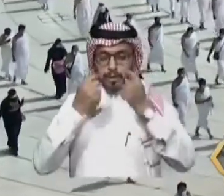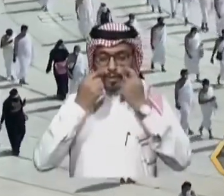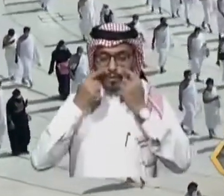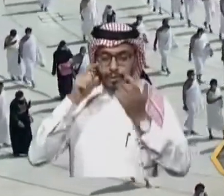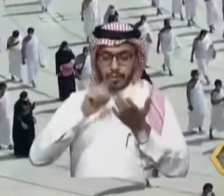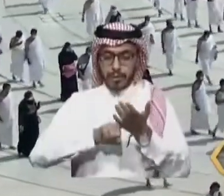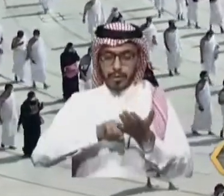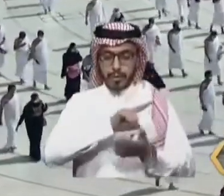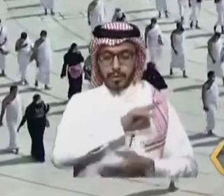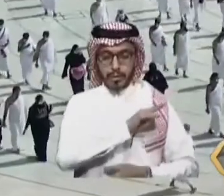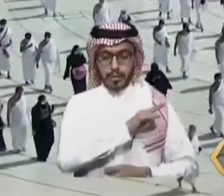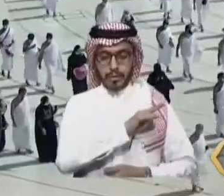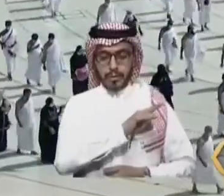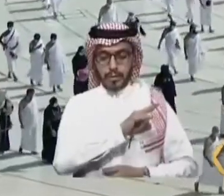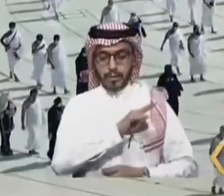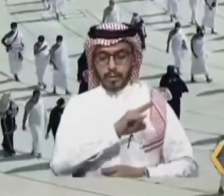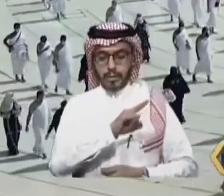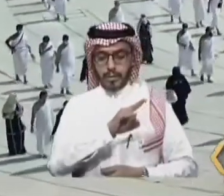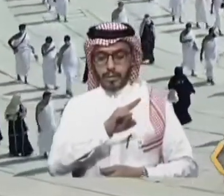أشهد أن لا